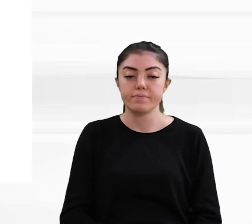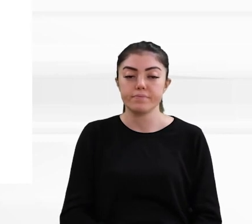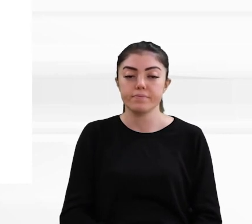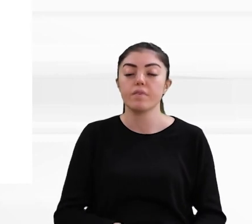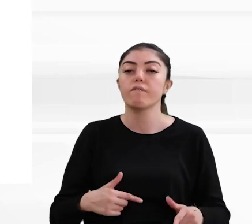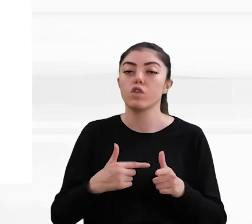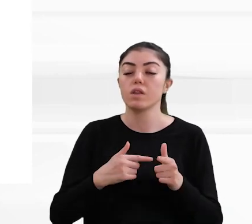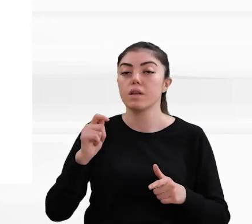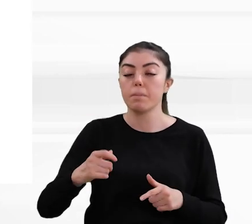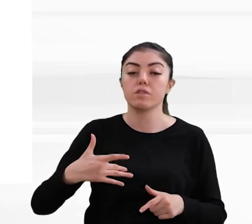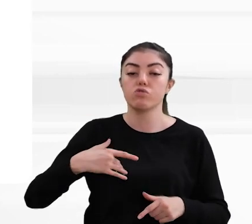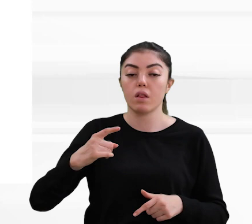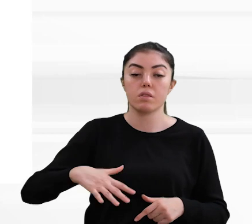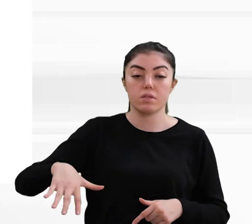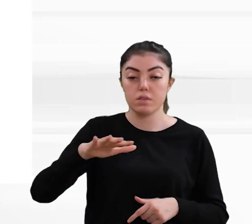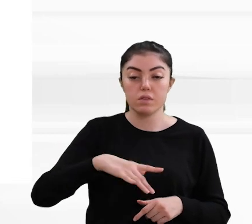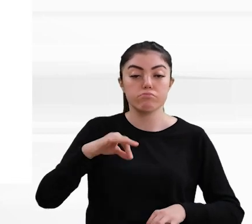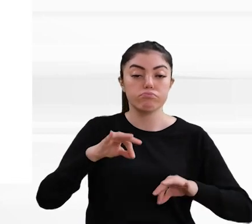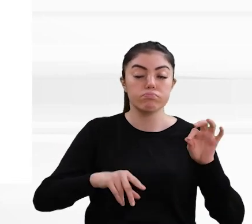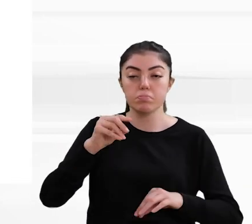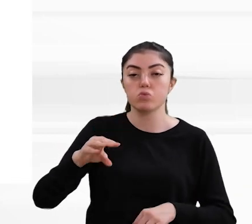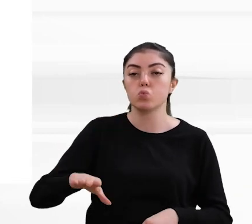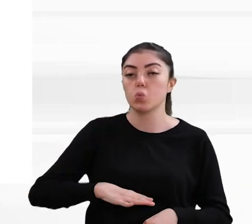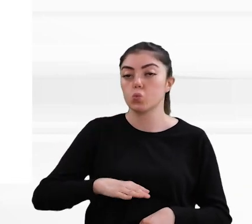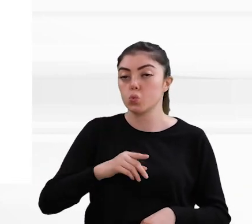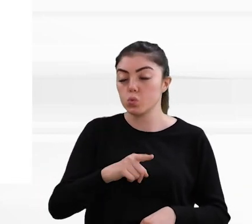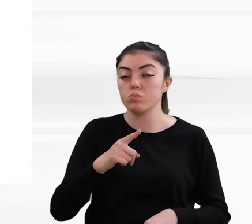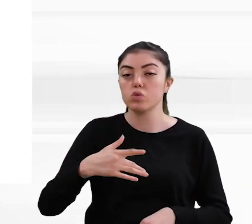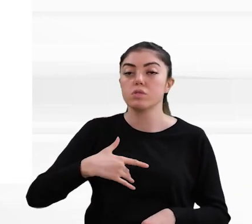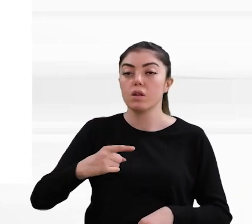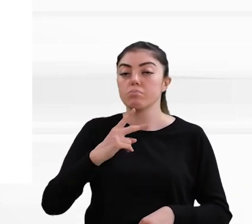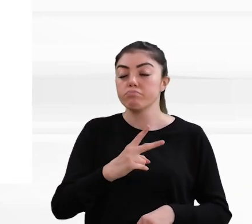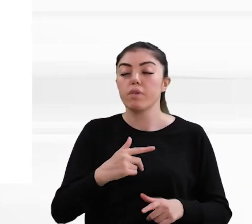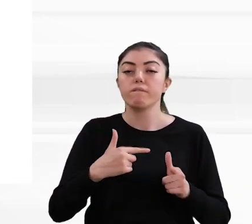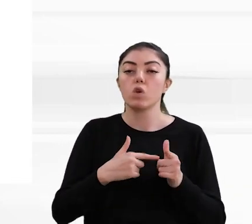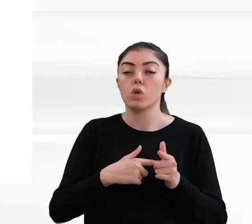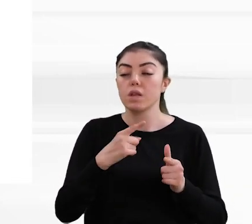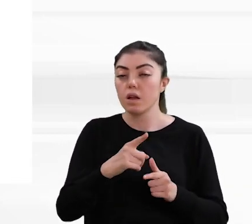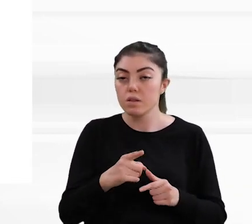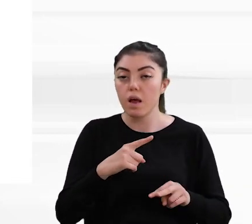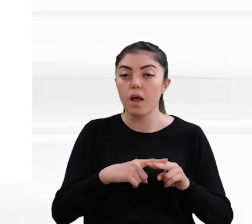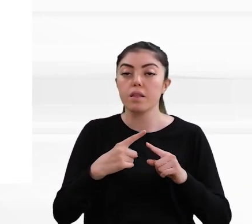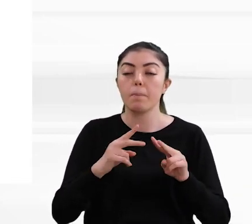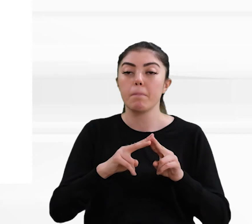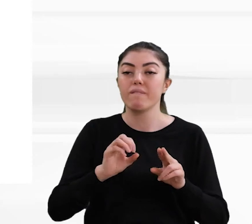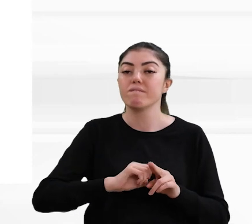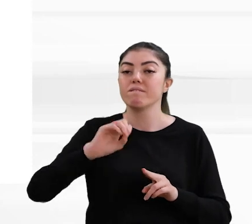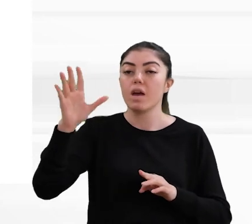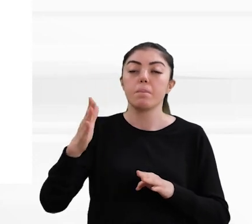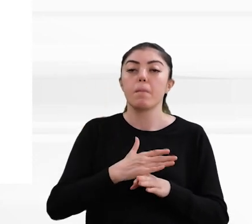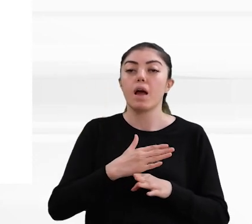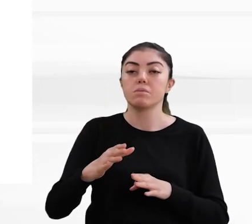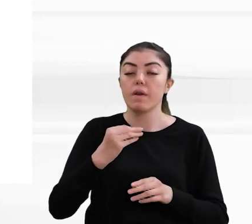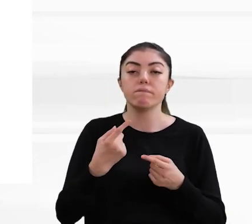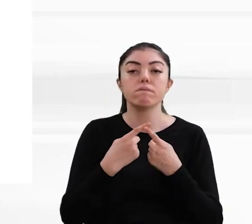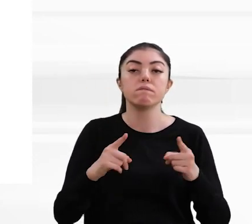137 soru fotosentez yapan canlıları inceleyen bir öğrenci bu canlıların fotosentez sırasında atmosfere verdikleri